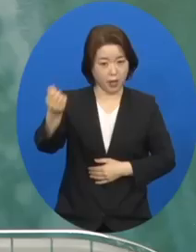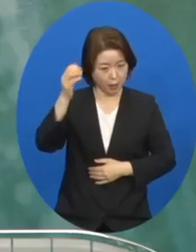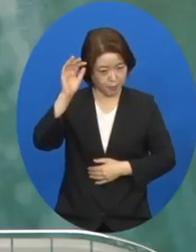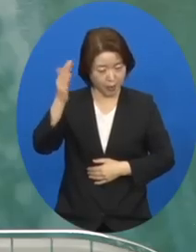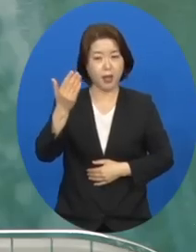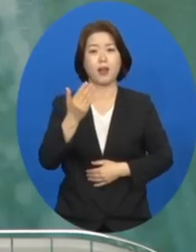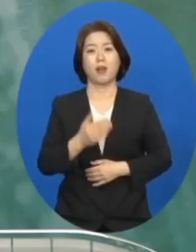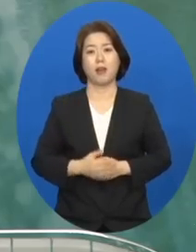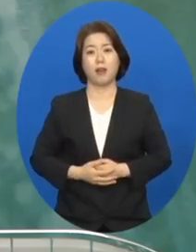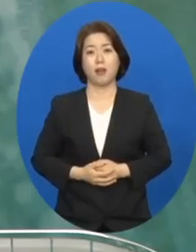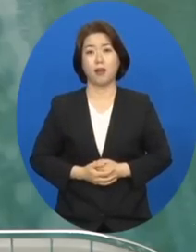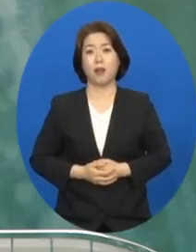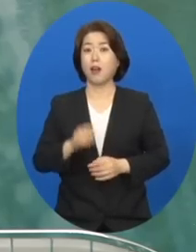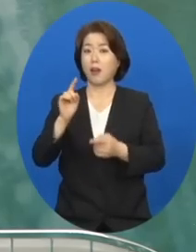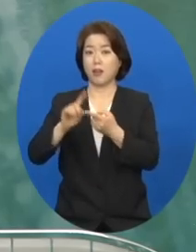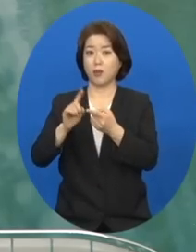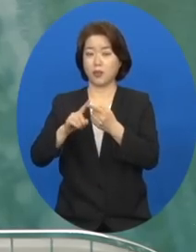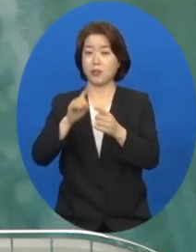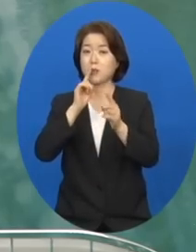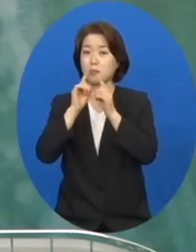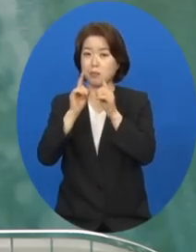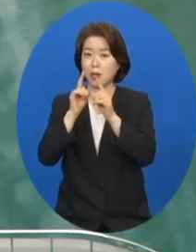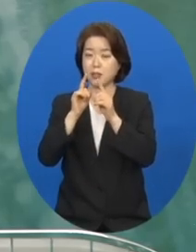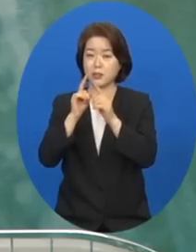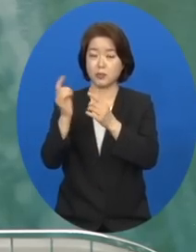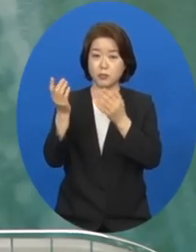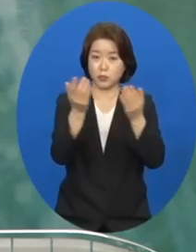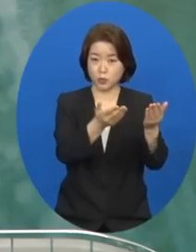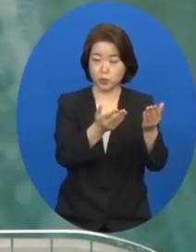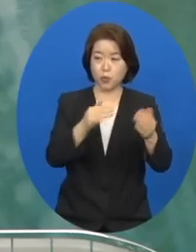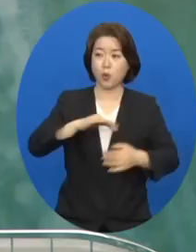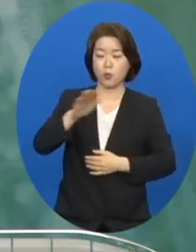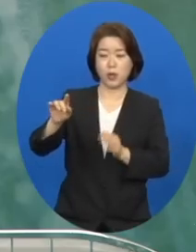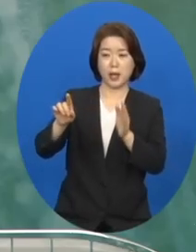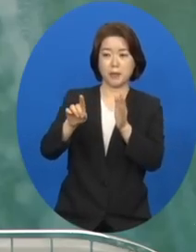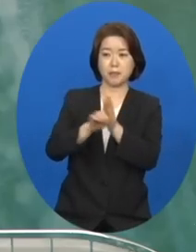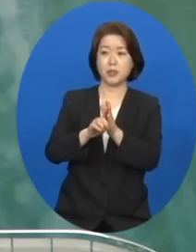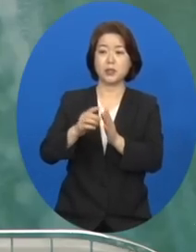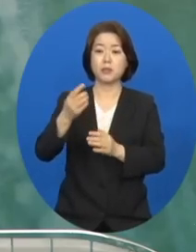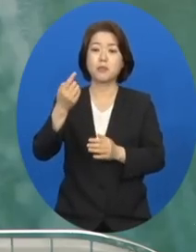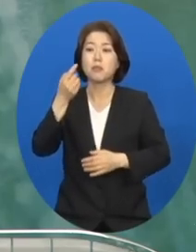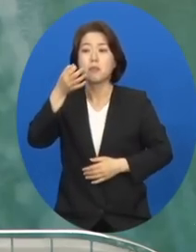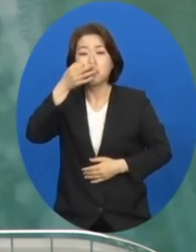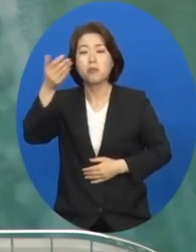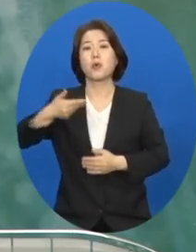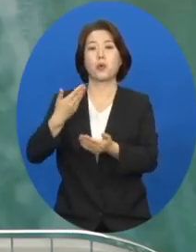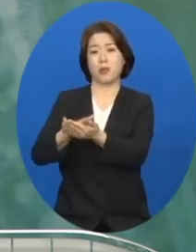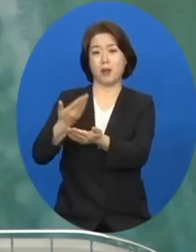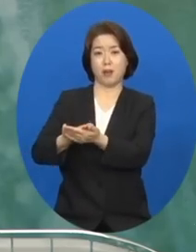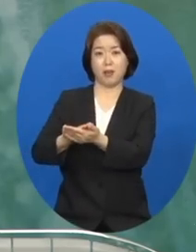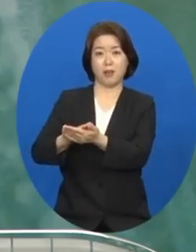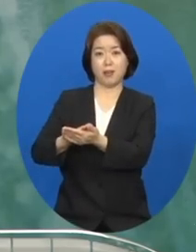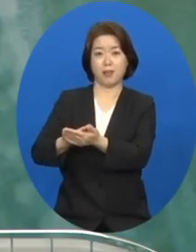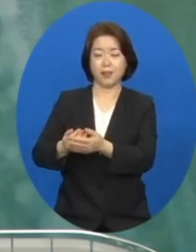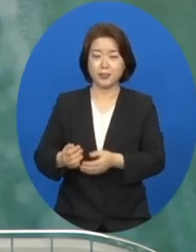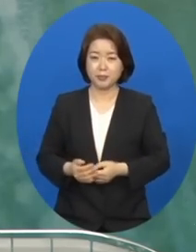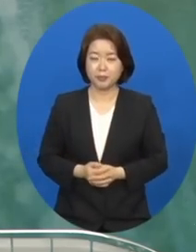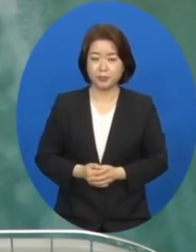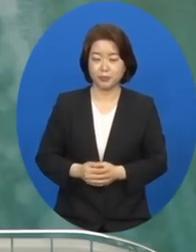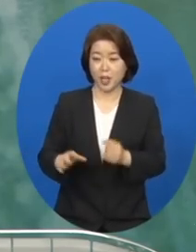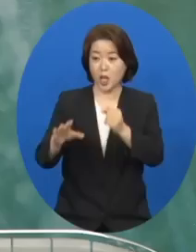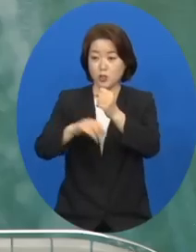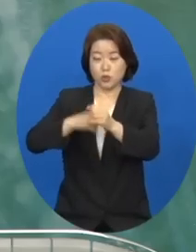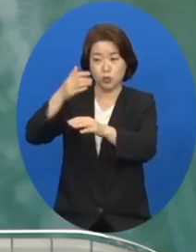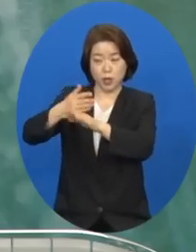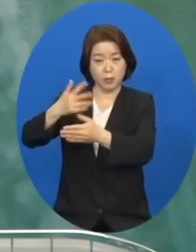것이다 라고 주님은 믿음으로 우리에게 도전을 하시는 겁니다 그러니까 우리가 출수 감싸줄 만이